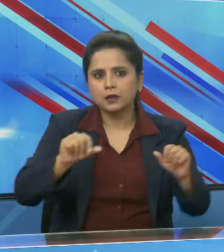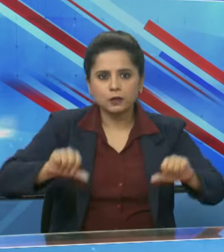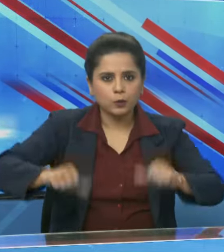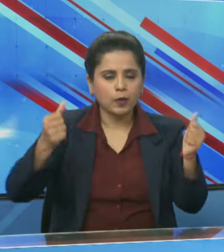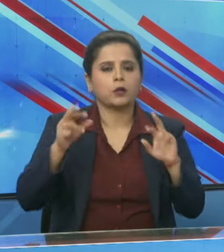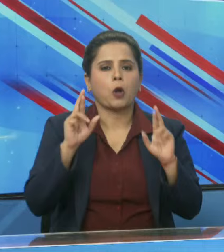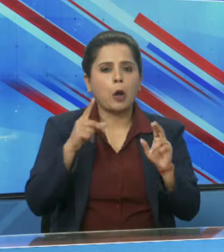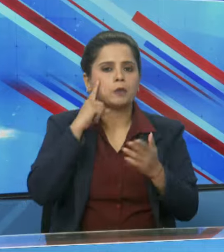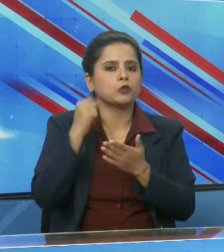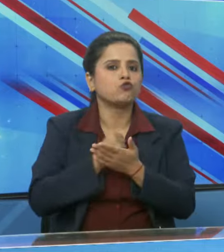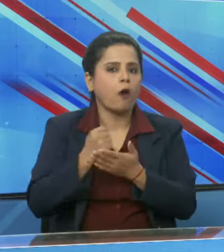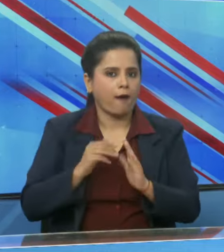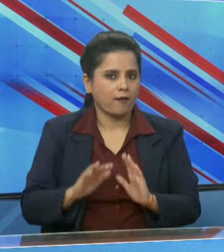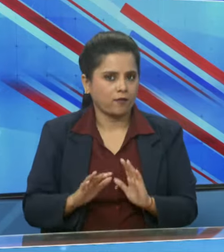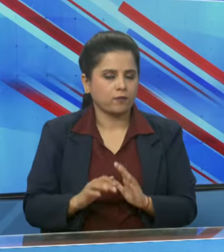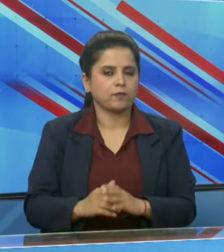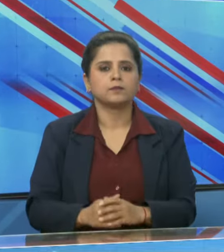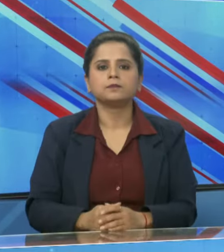होगी।